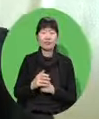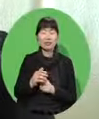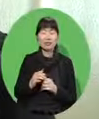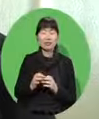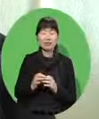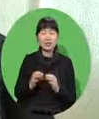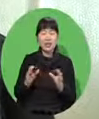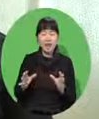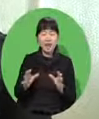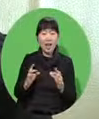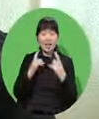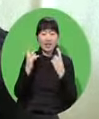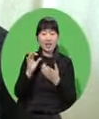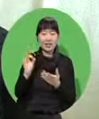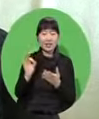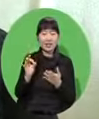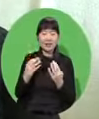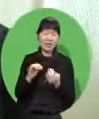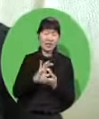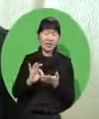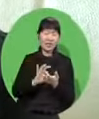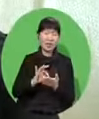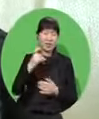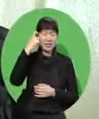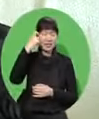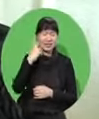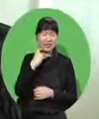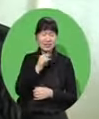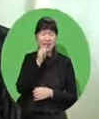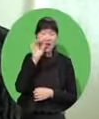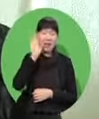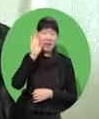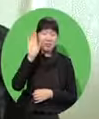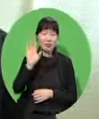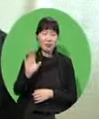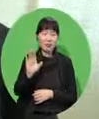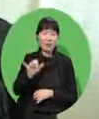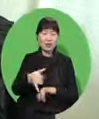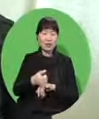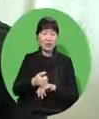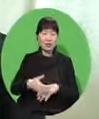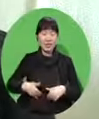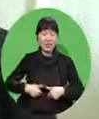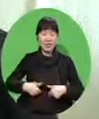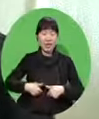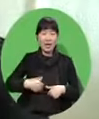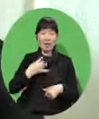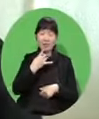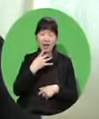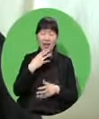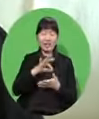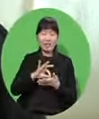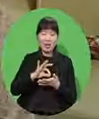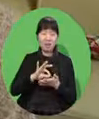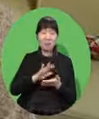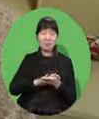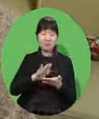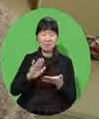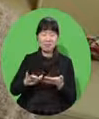그동안 용돈을 너무 많이 쓴 것 같아요. 앞으로는 꼭 필요한 것만